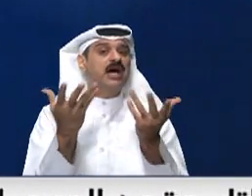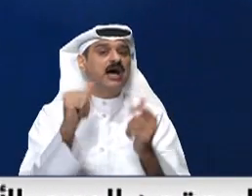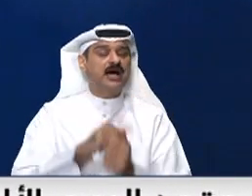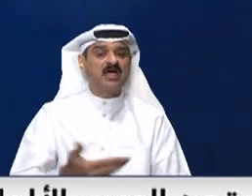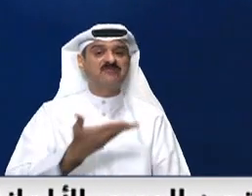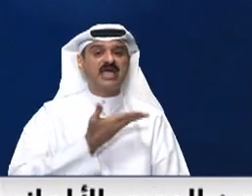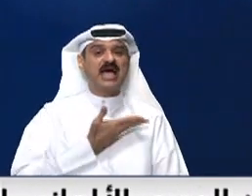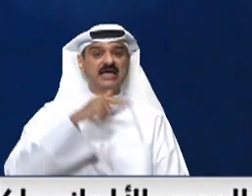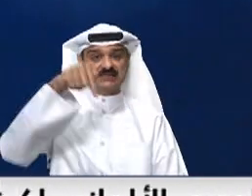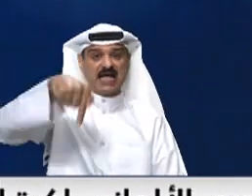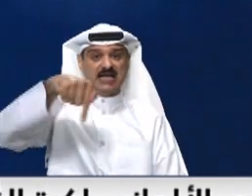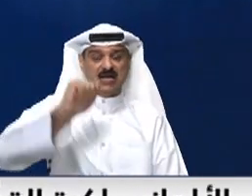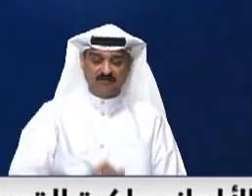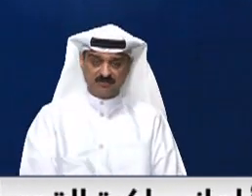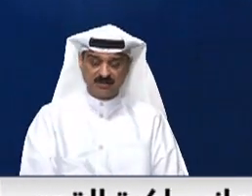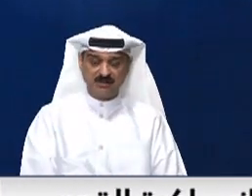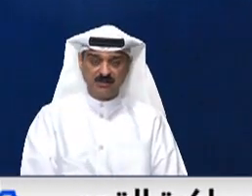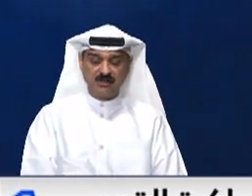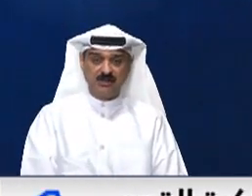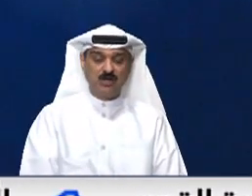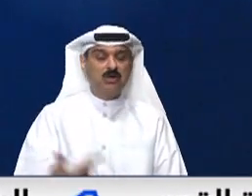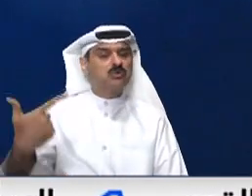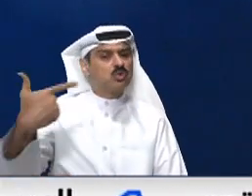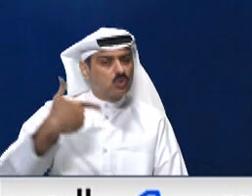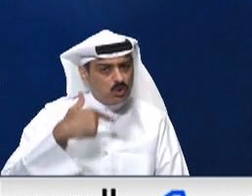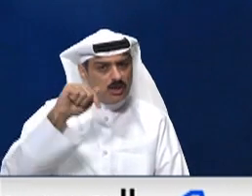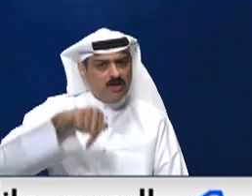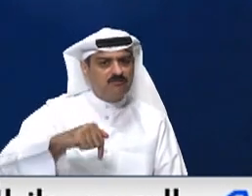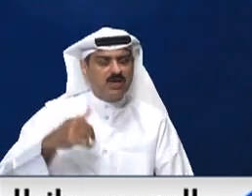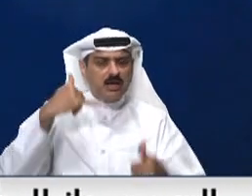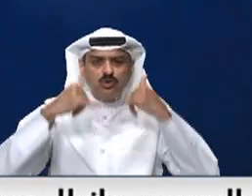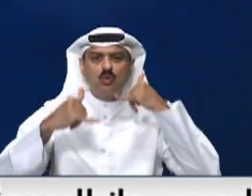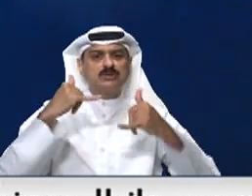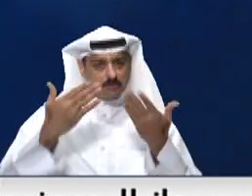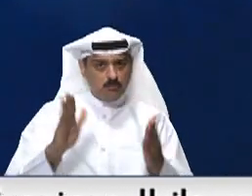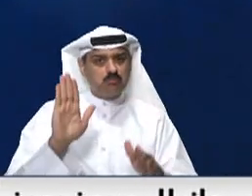غزة الآن؟ وأخبرنا أيضا، هل هناك أي تواصل؟